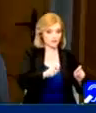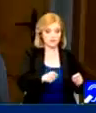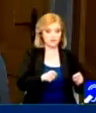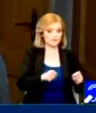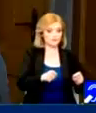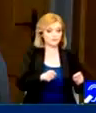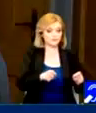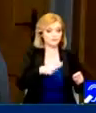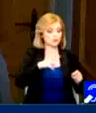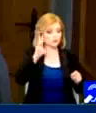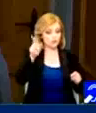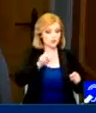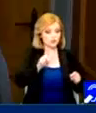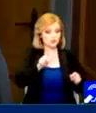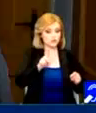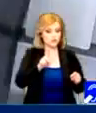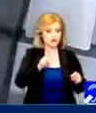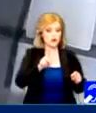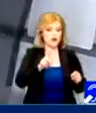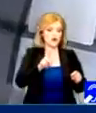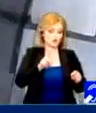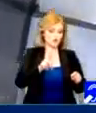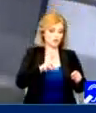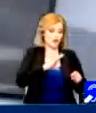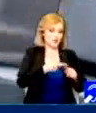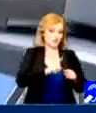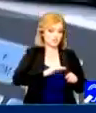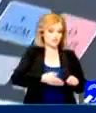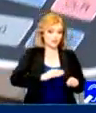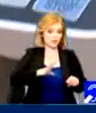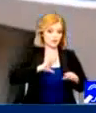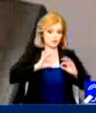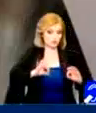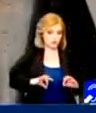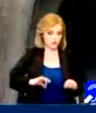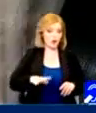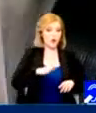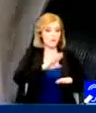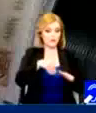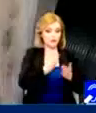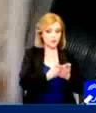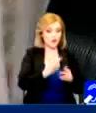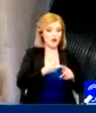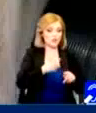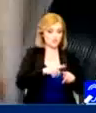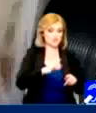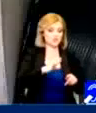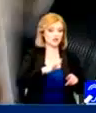determinat că compania care a donat este cu capital mixt. Până acum, din donația de 100.000 de lei, au fost transferate în bugetul de